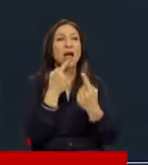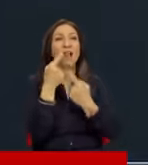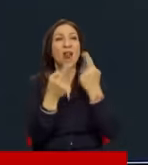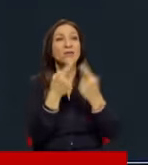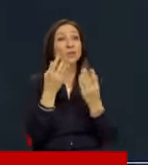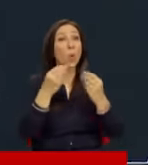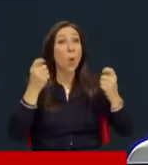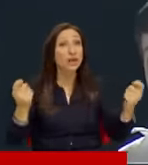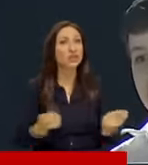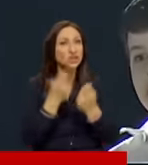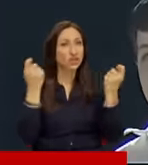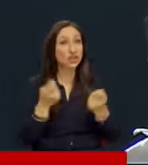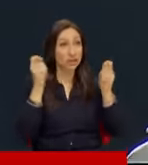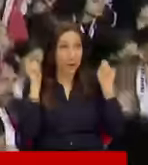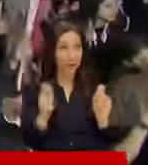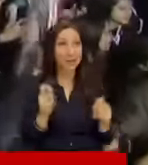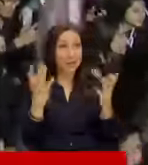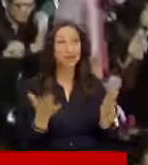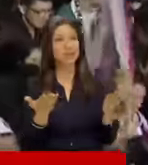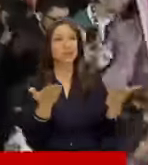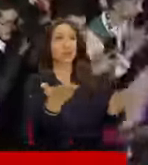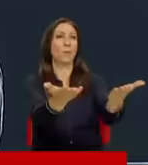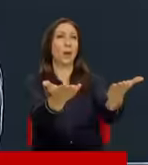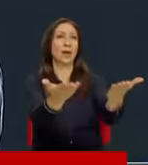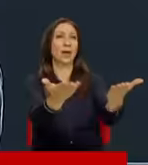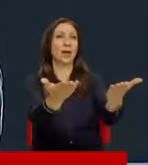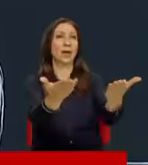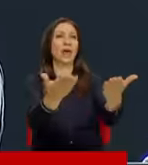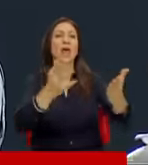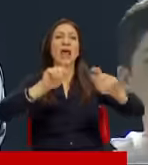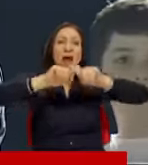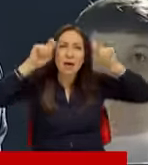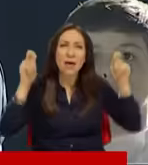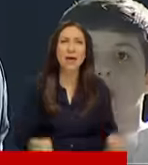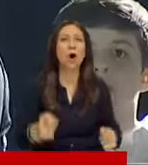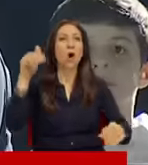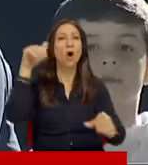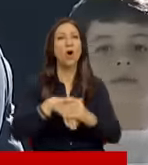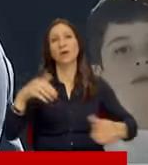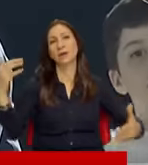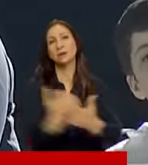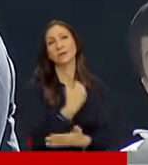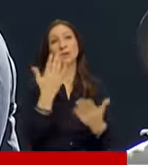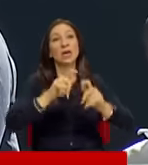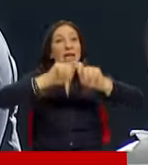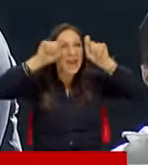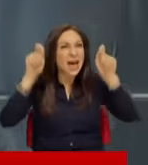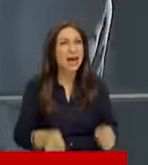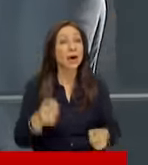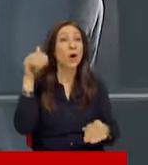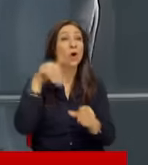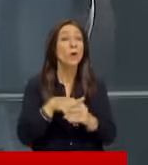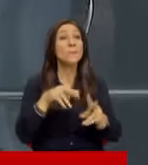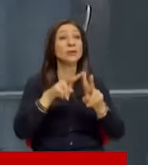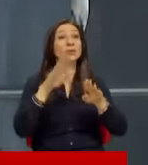iş yaparak çalışırsanız, işte böyle rekor oyla seçiliyorsunuz. Rekor oy.